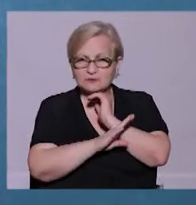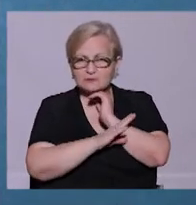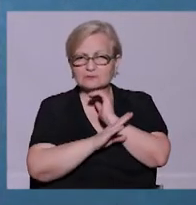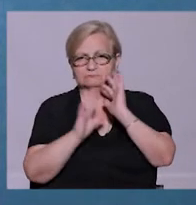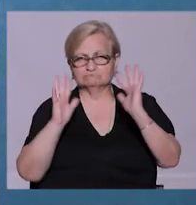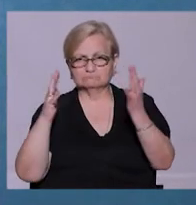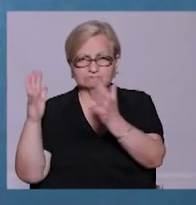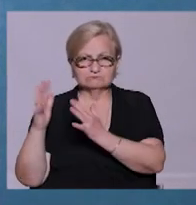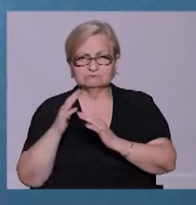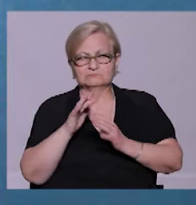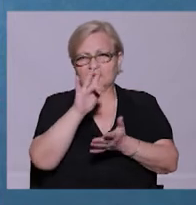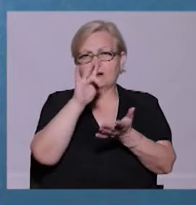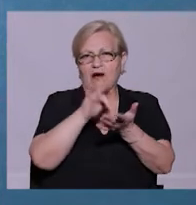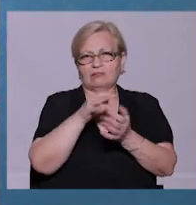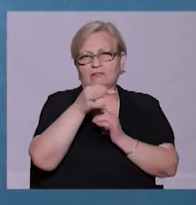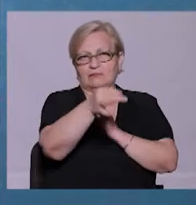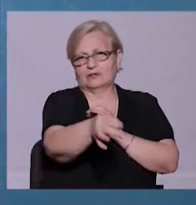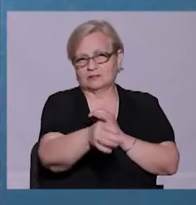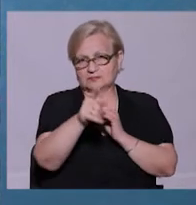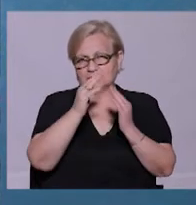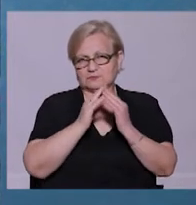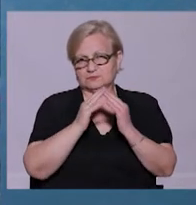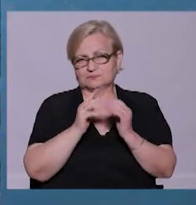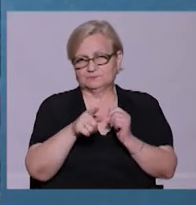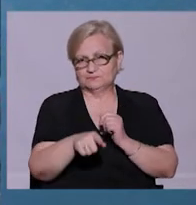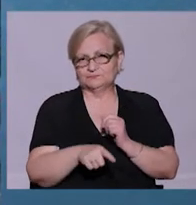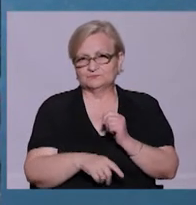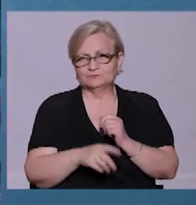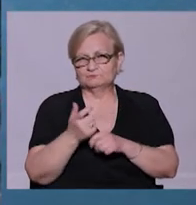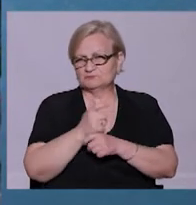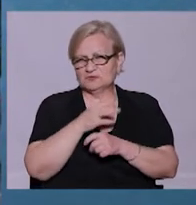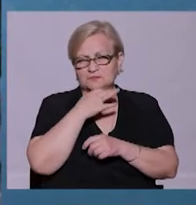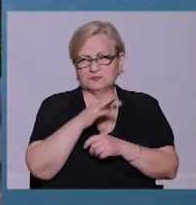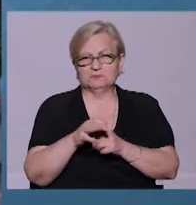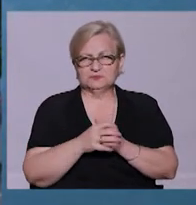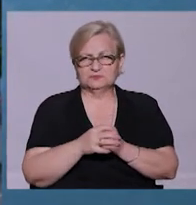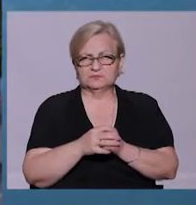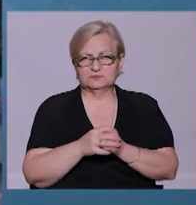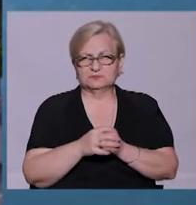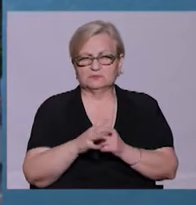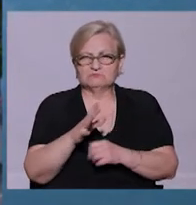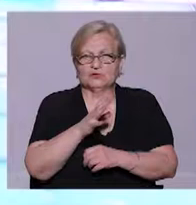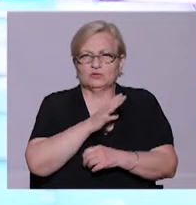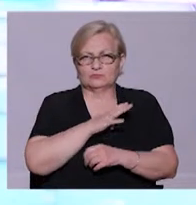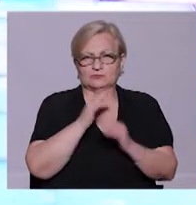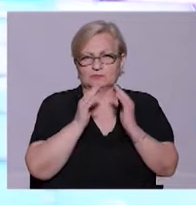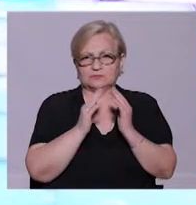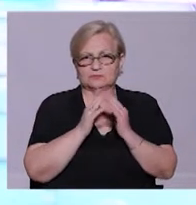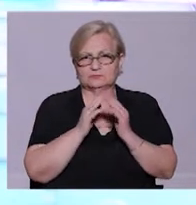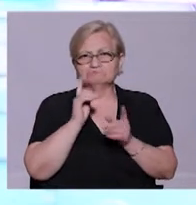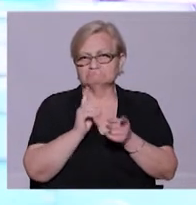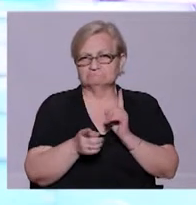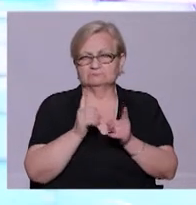ვიმშელებთ, ნამდვილად ქალაქგარეთ უნდა იყოს ეს სახლი. და ისეთი ლამაზია, ისეთი მდიდრული